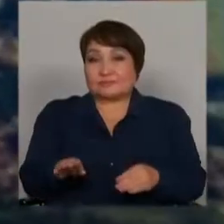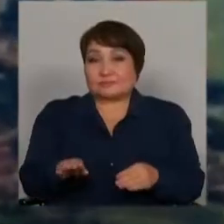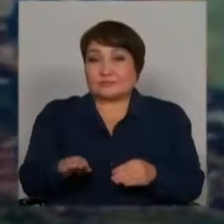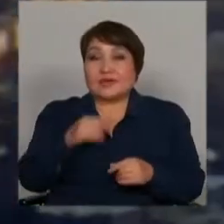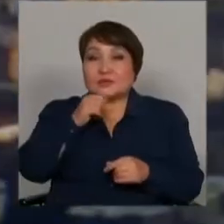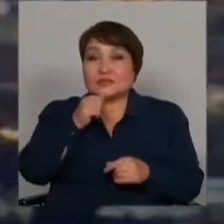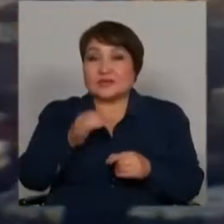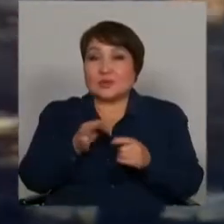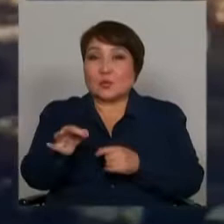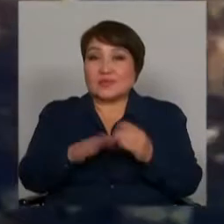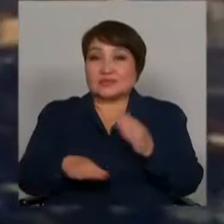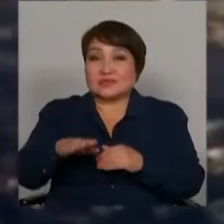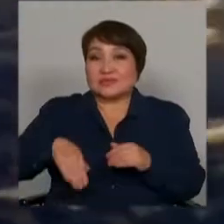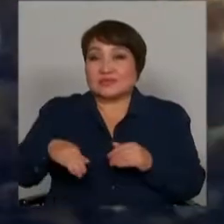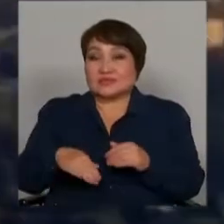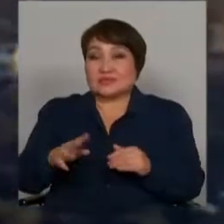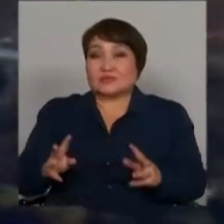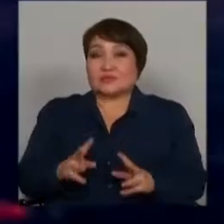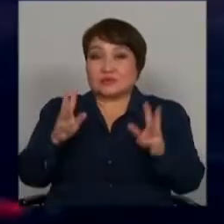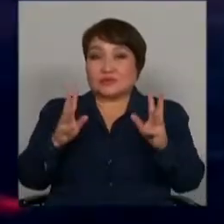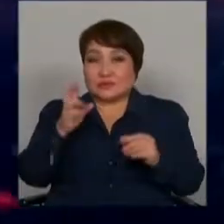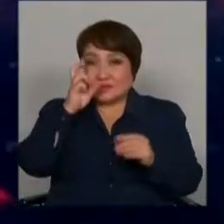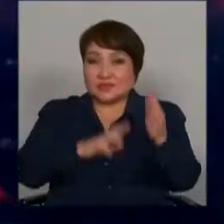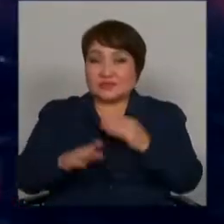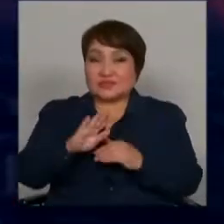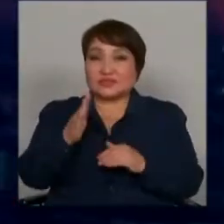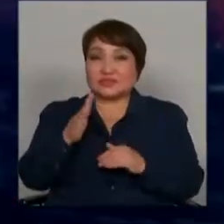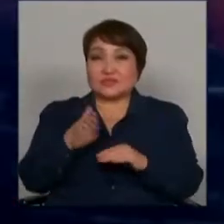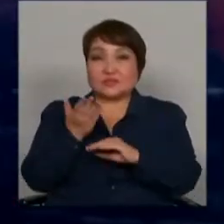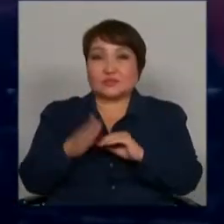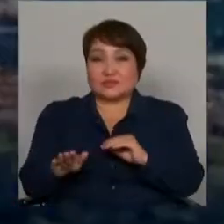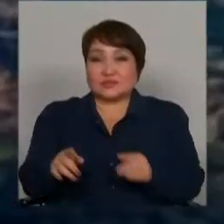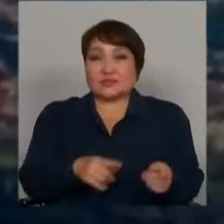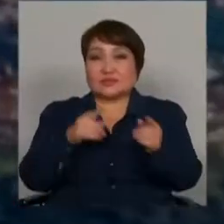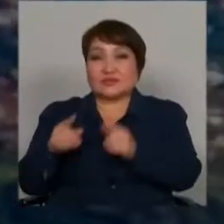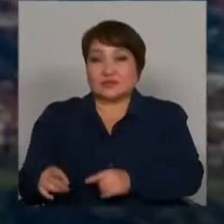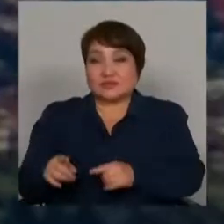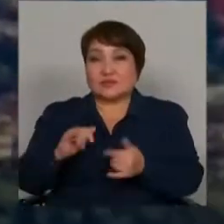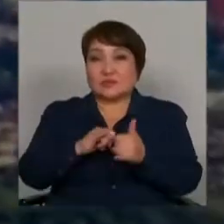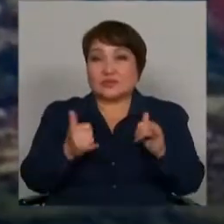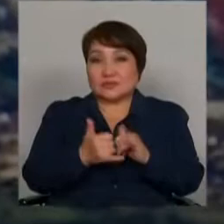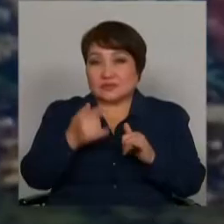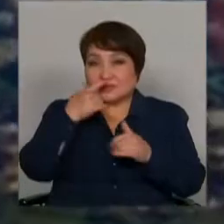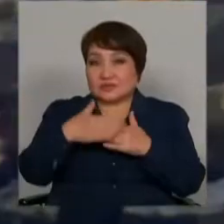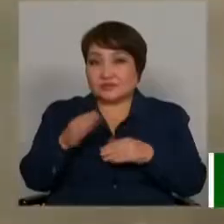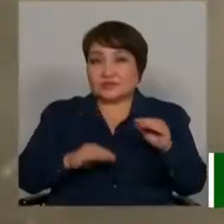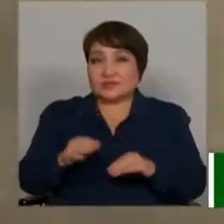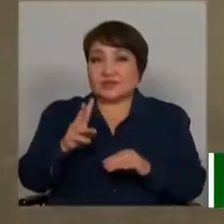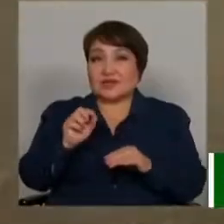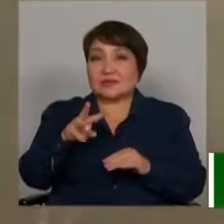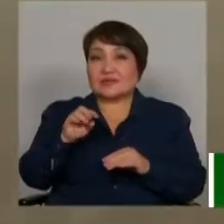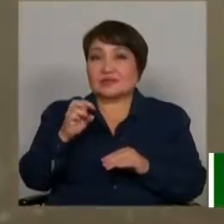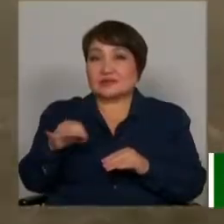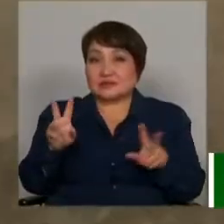Қостанай облысынан кейін дала өрті еліміздің шығыс бөлігіне ауыз сала бастады. Өскеменге жақын орналасқан Каменный карьер кентінен 50-ге жуық